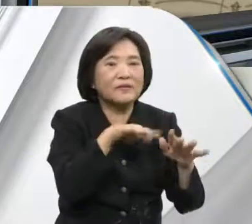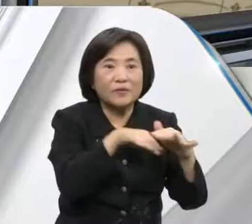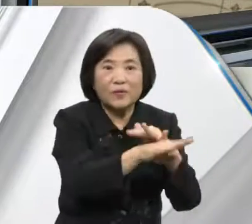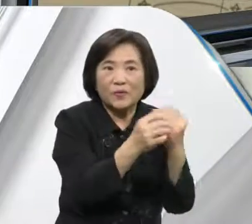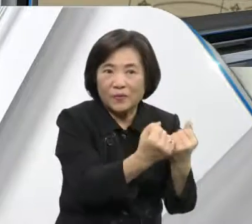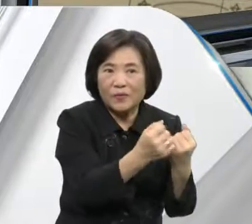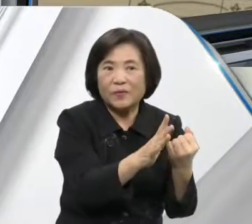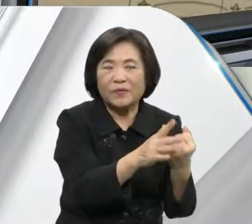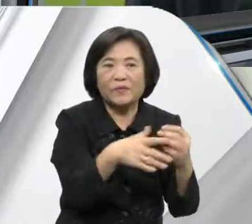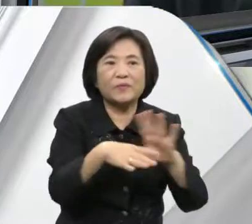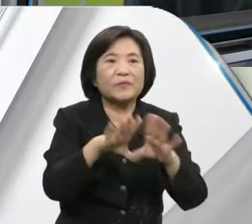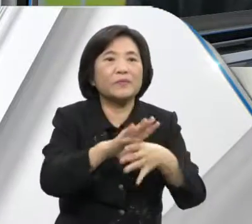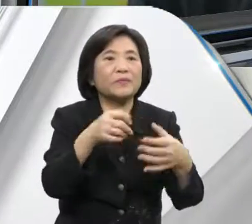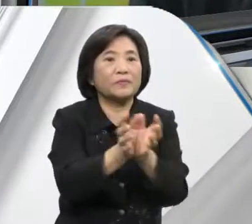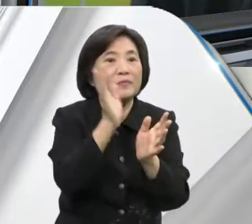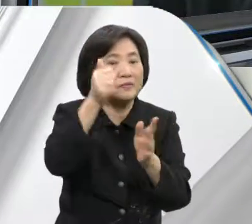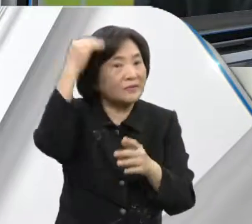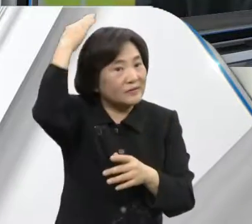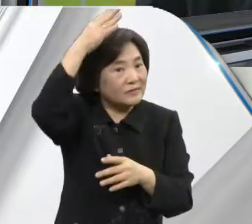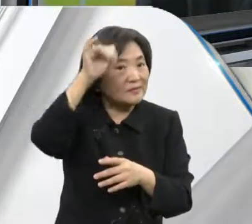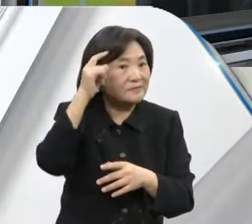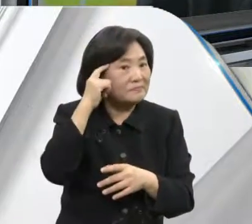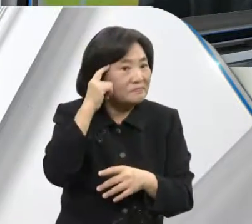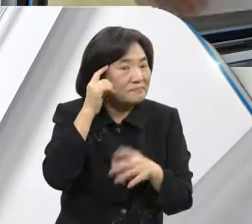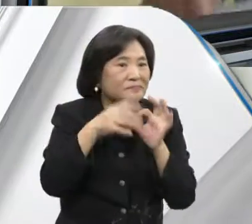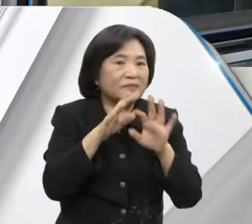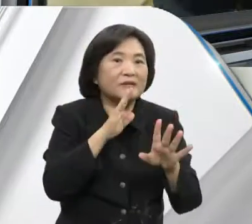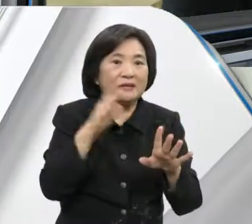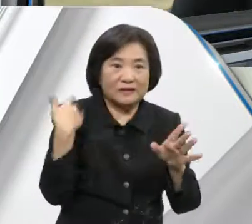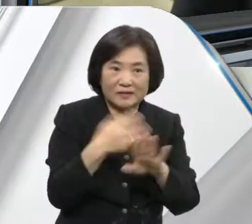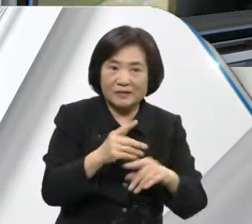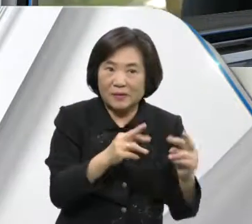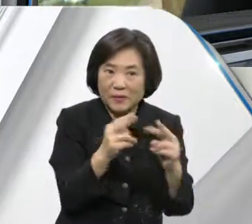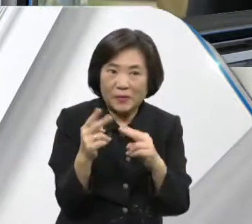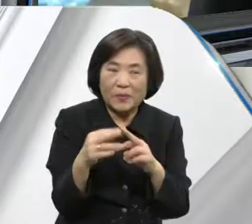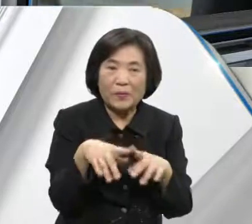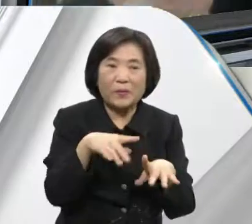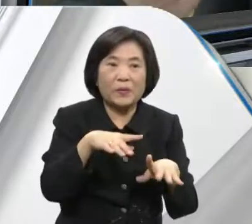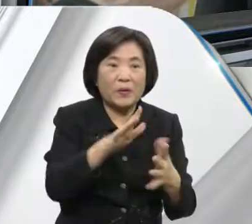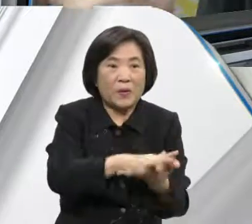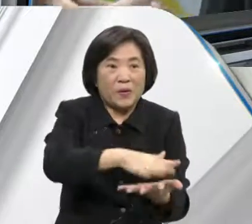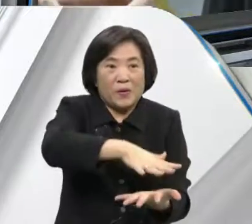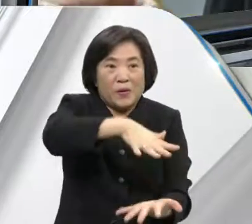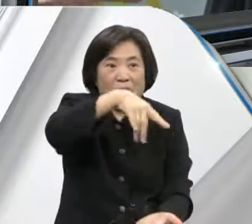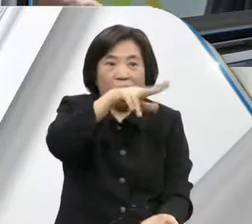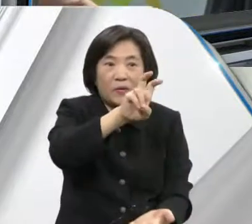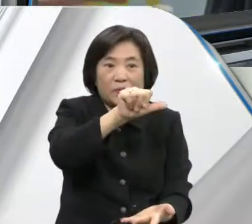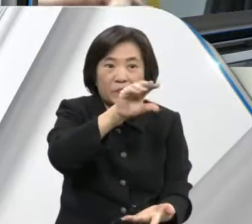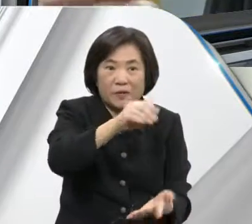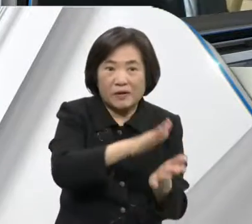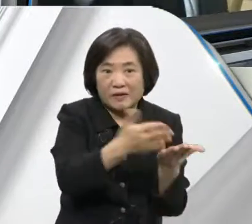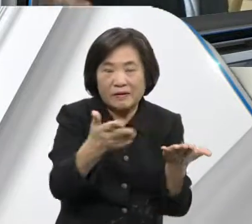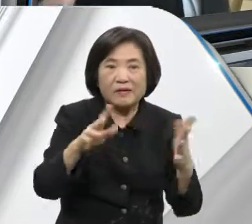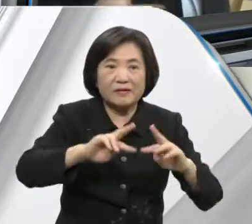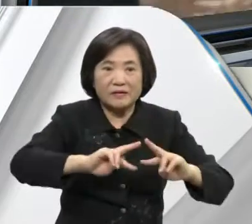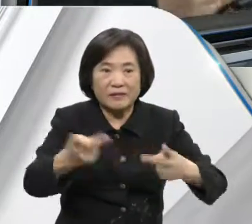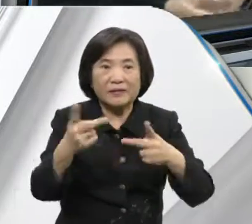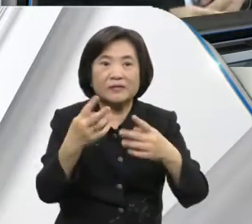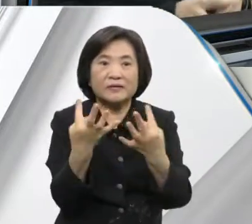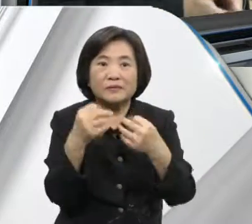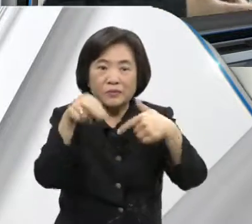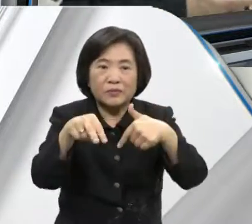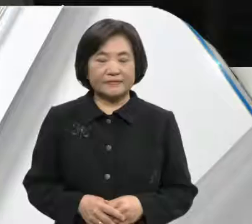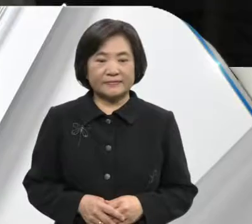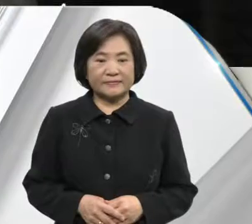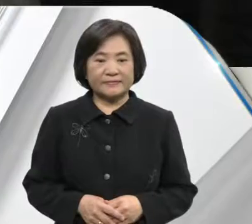出版。文化部长常立军表示，了解完成的25,100数位化工作，在本民众的查